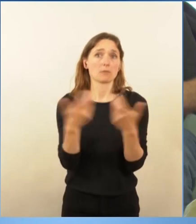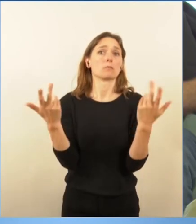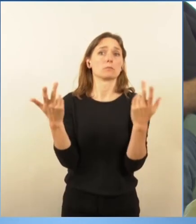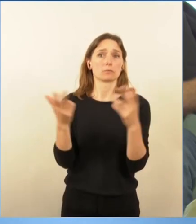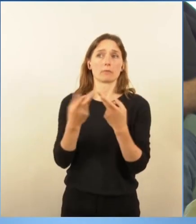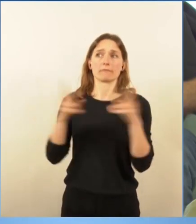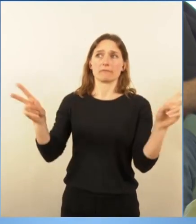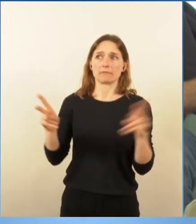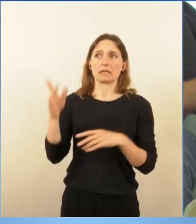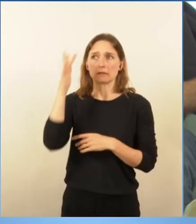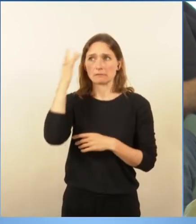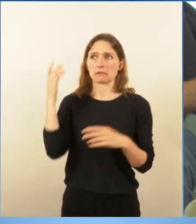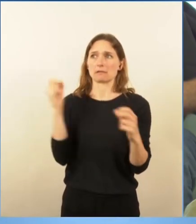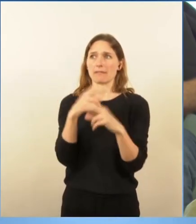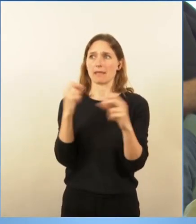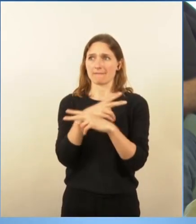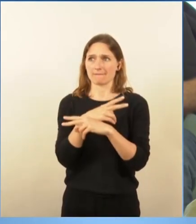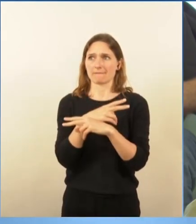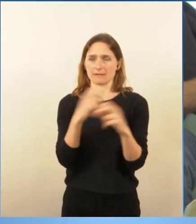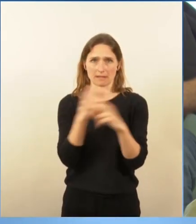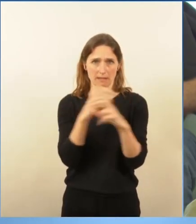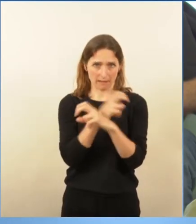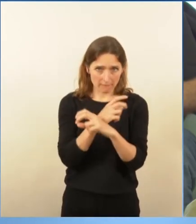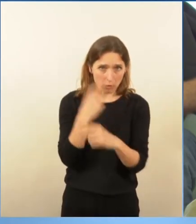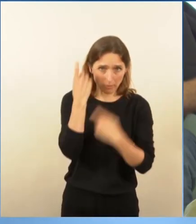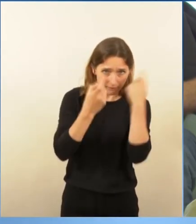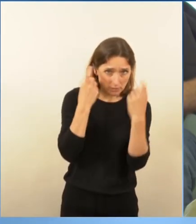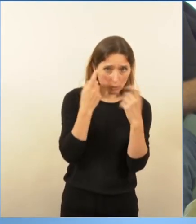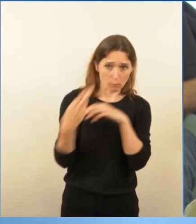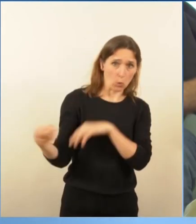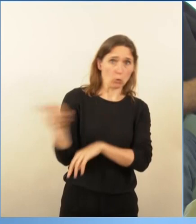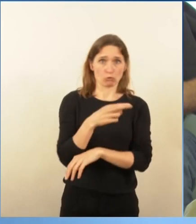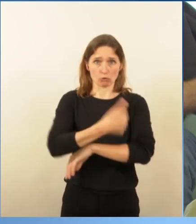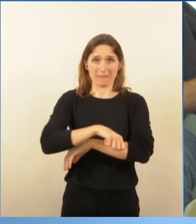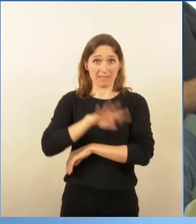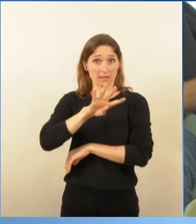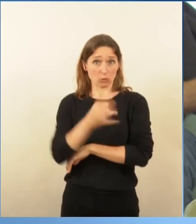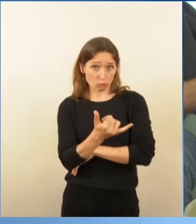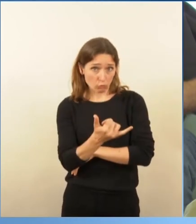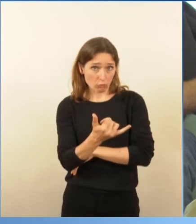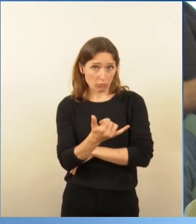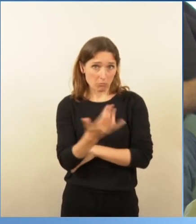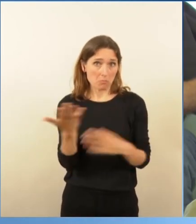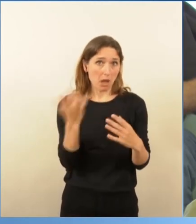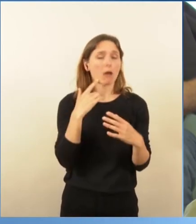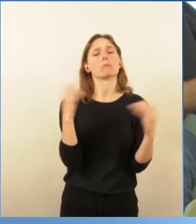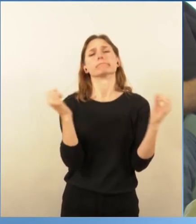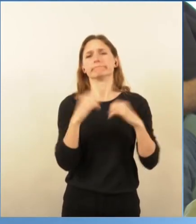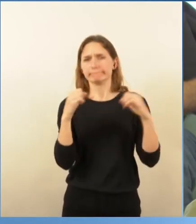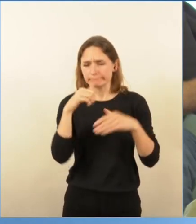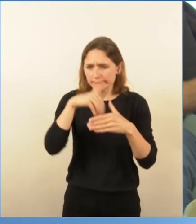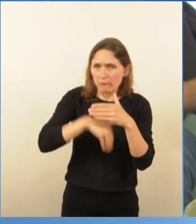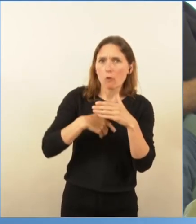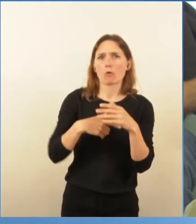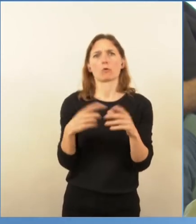par exemple le retour à la semaine de 4 jours non pas par des accords sur le fond de la réforme voulue par Vincent